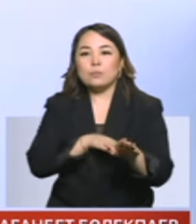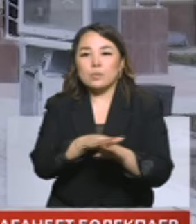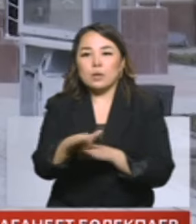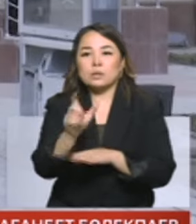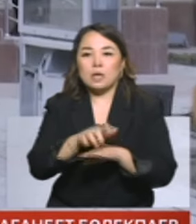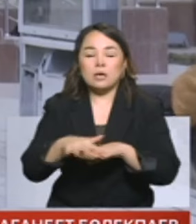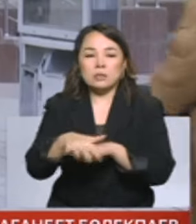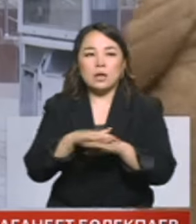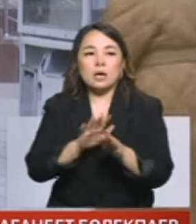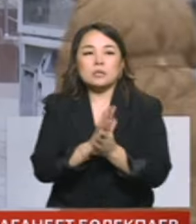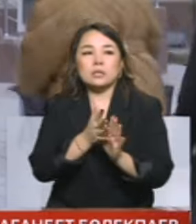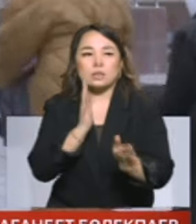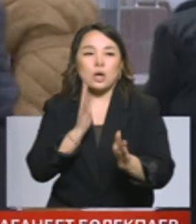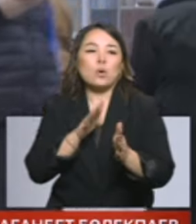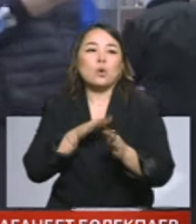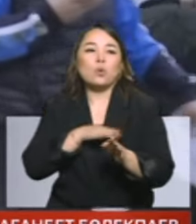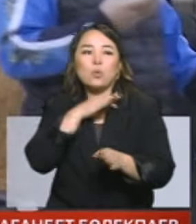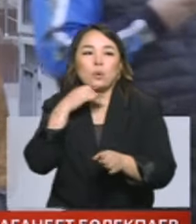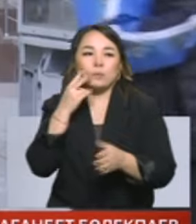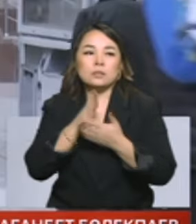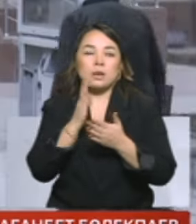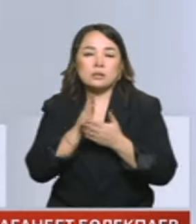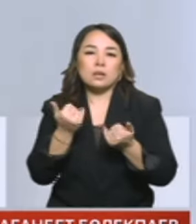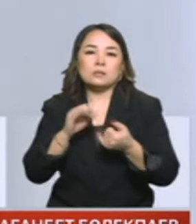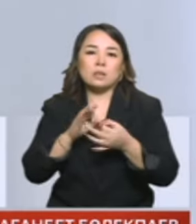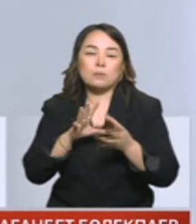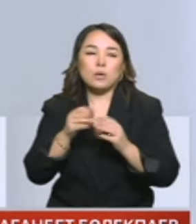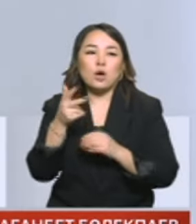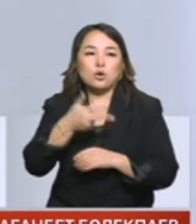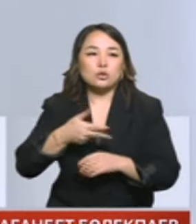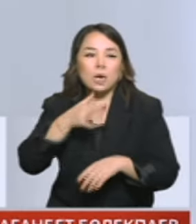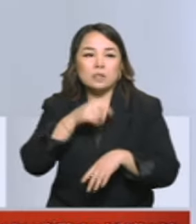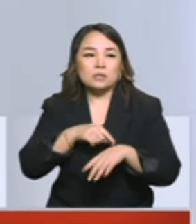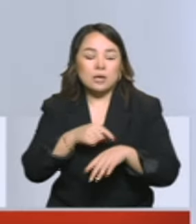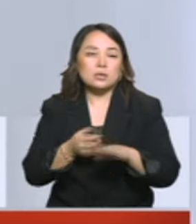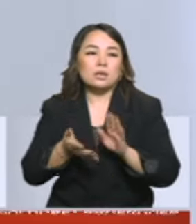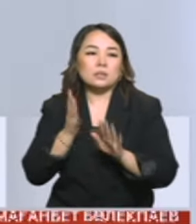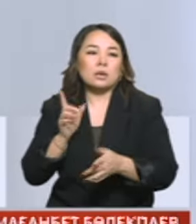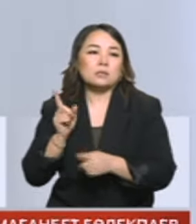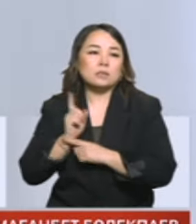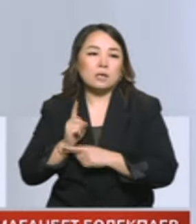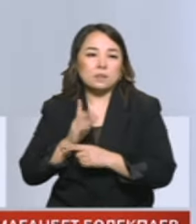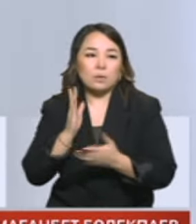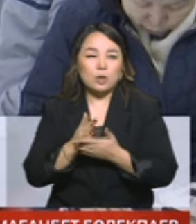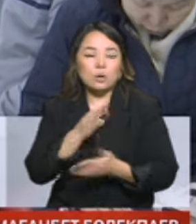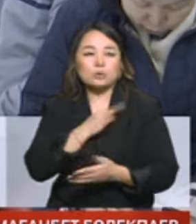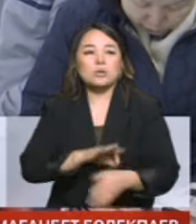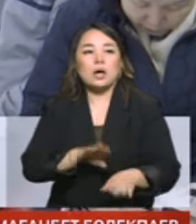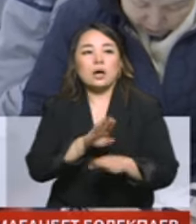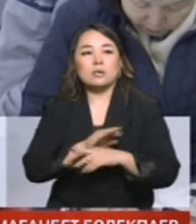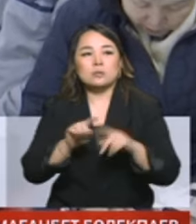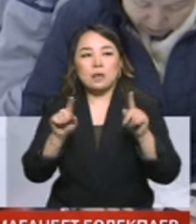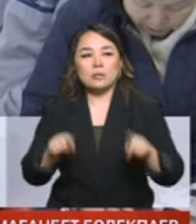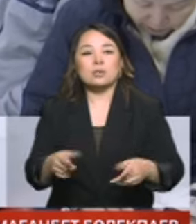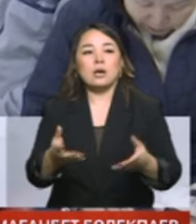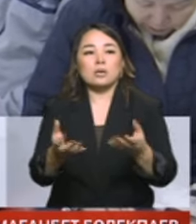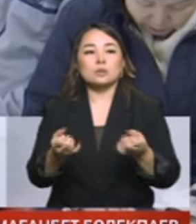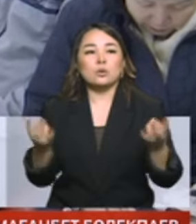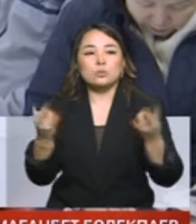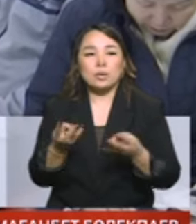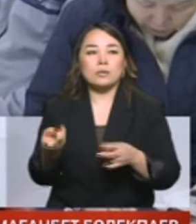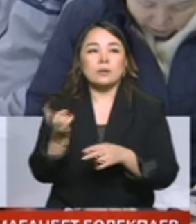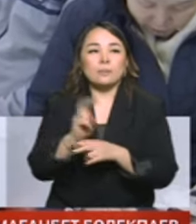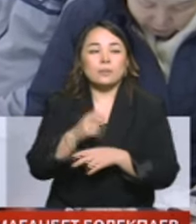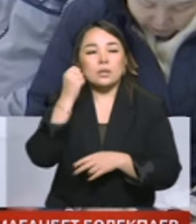толы. Кезек көп. Әмірхан ақсақал тапжылмай 3 сағаттан бері кезек күтіп отыр. Олының қайтыс болғанын растайтын анықтама алу үшін